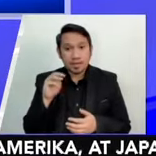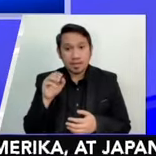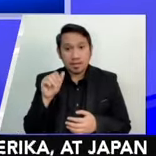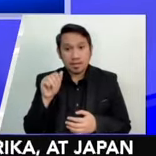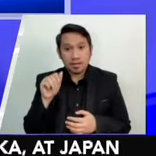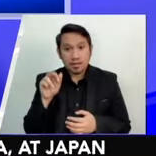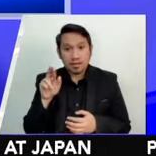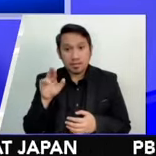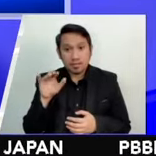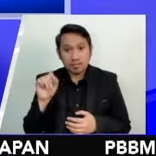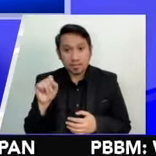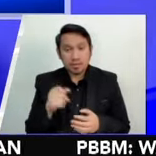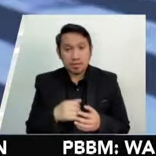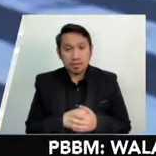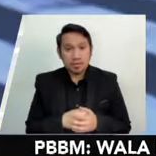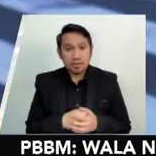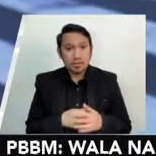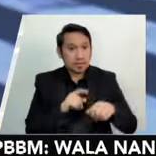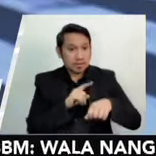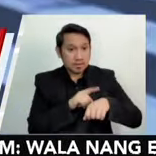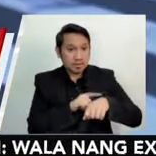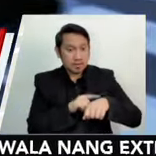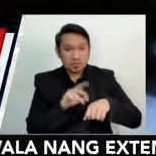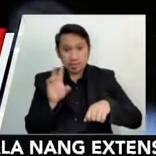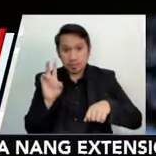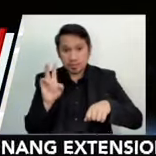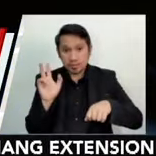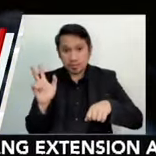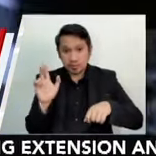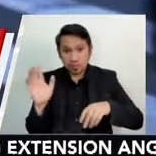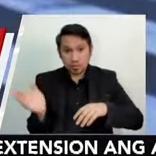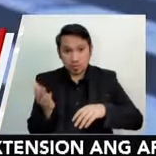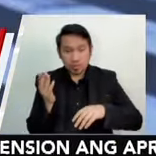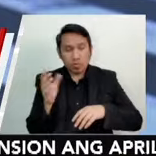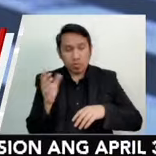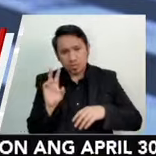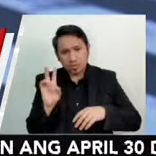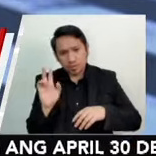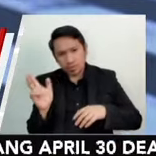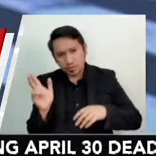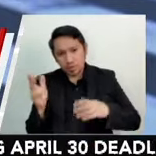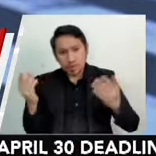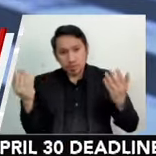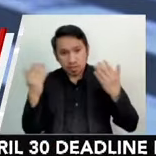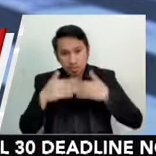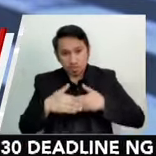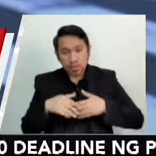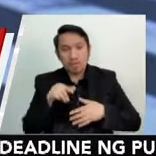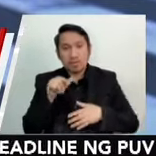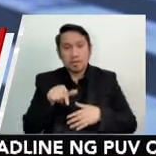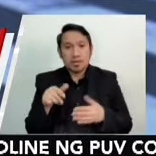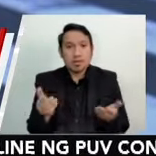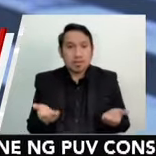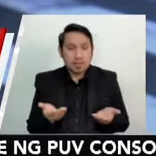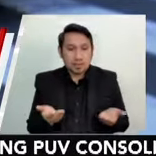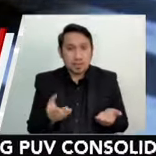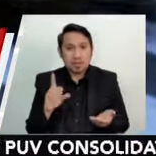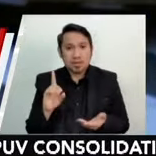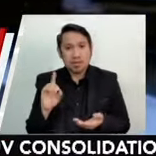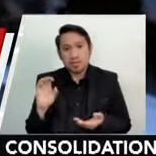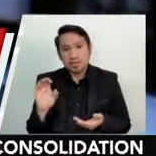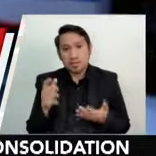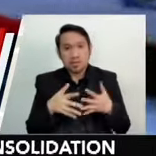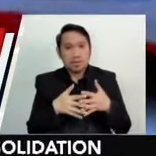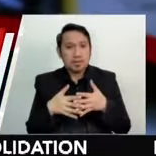Igan, mag-aalas 7:30 na ng umaga o ng gabi ngayon dito sa Washington DC sa Amerika at wala nang